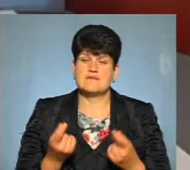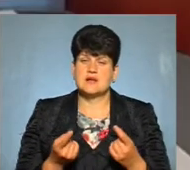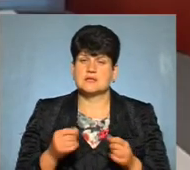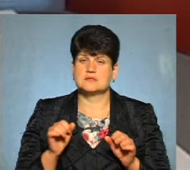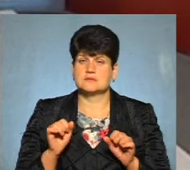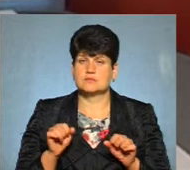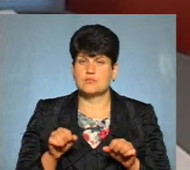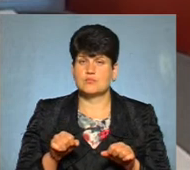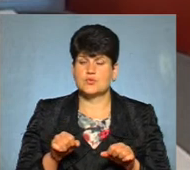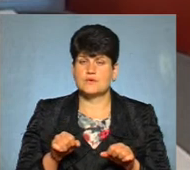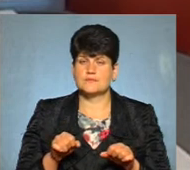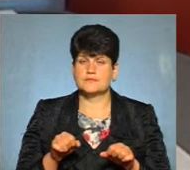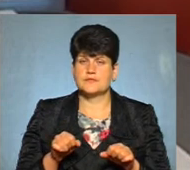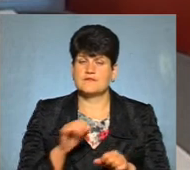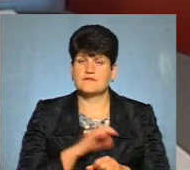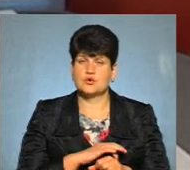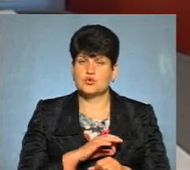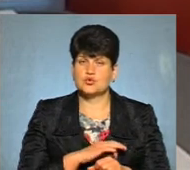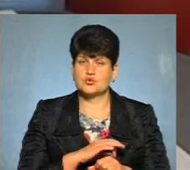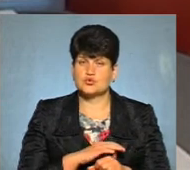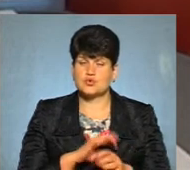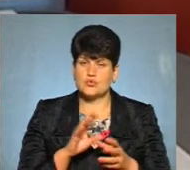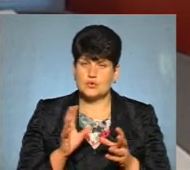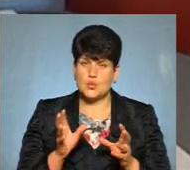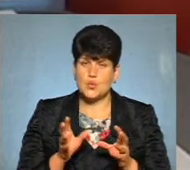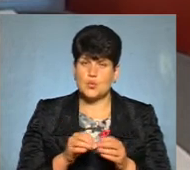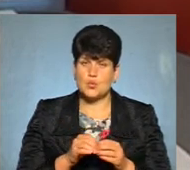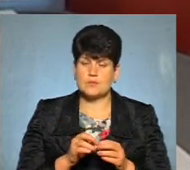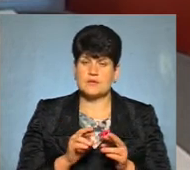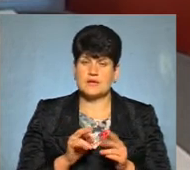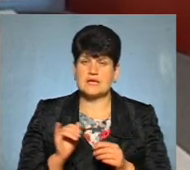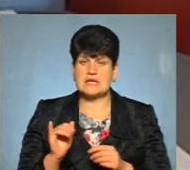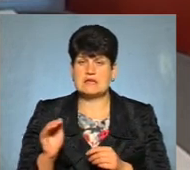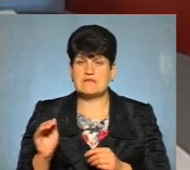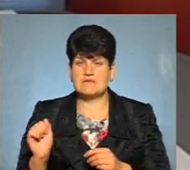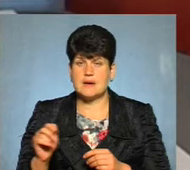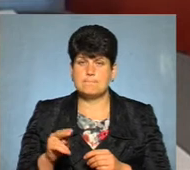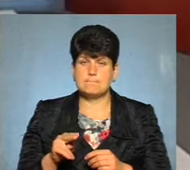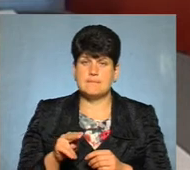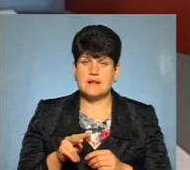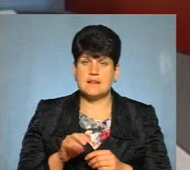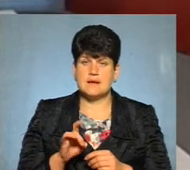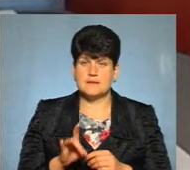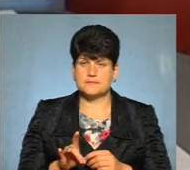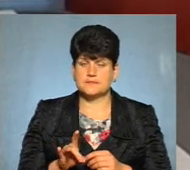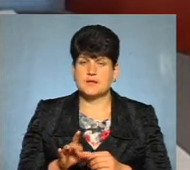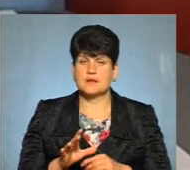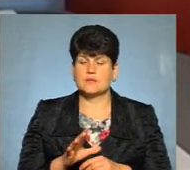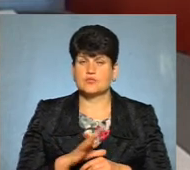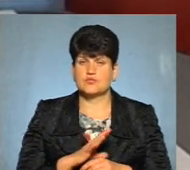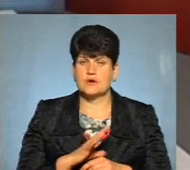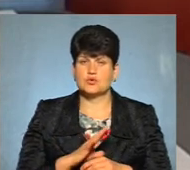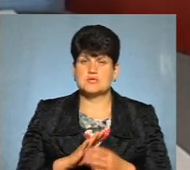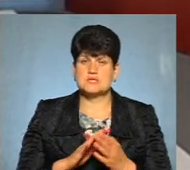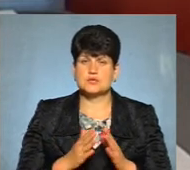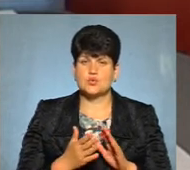бачите, використовувати їх в комплексі, як ІФА, так і ПЛР. Інколи бувають